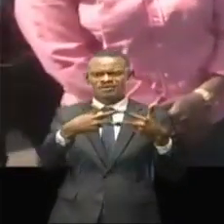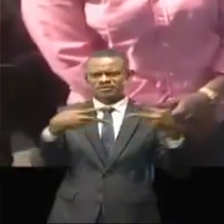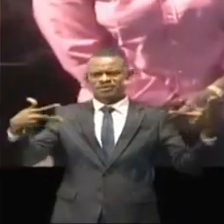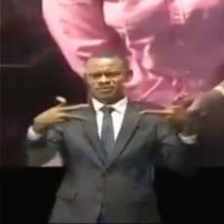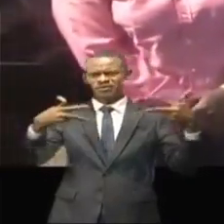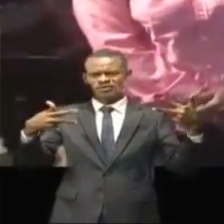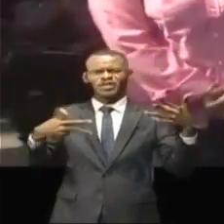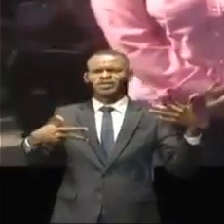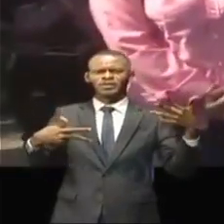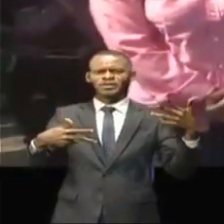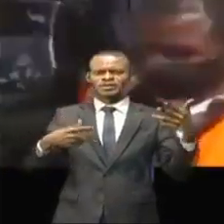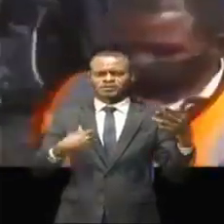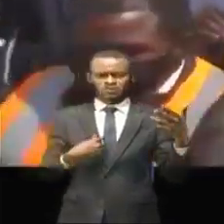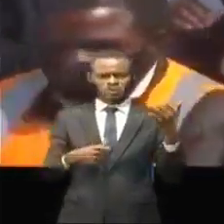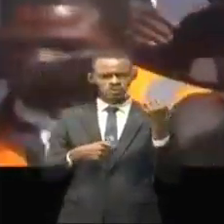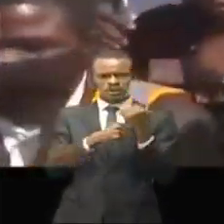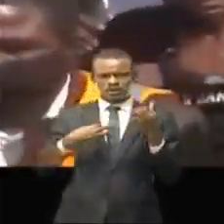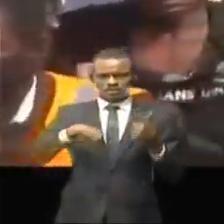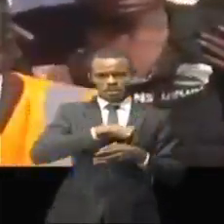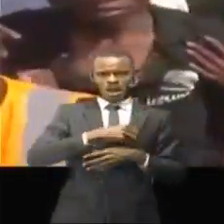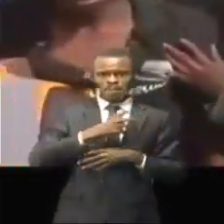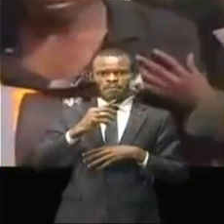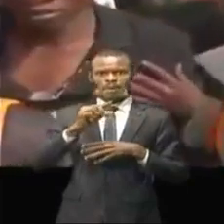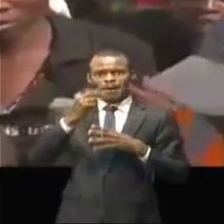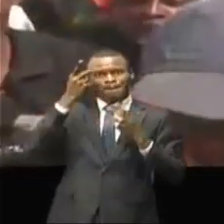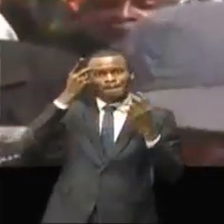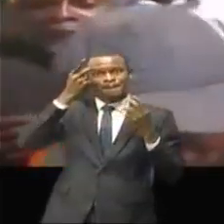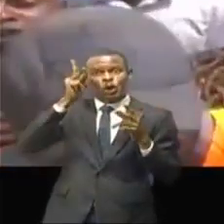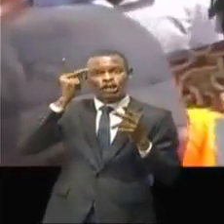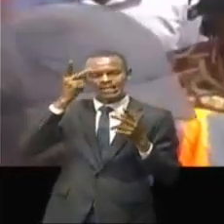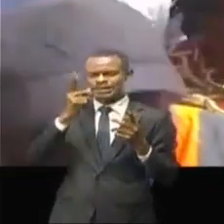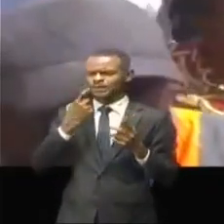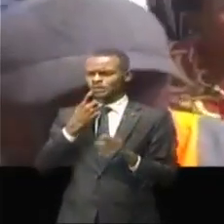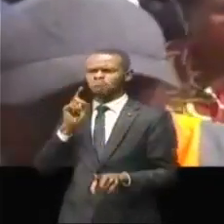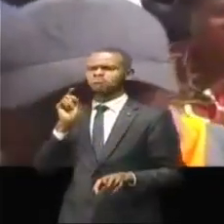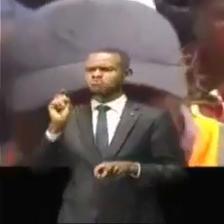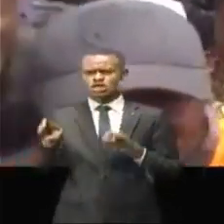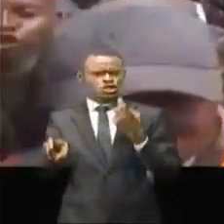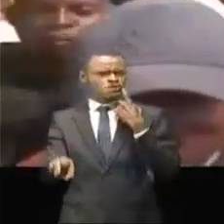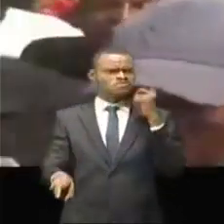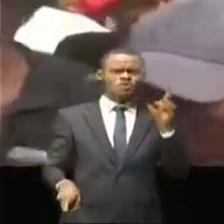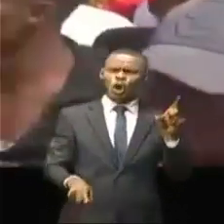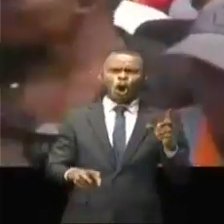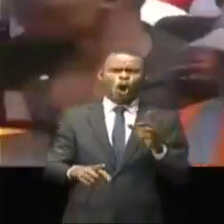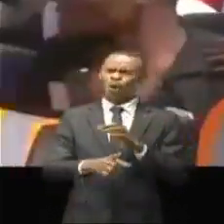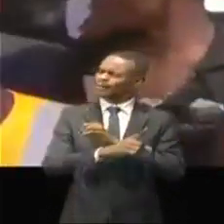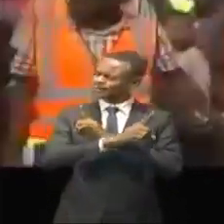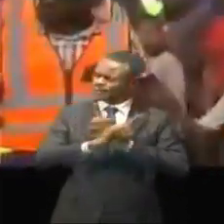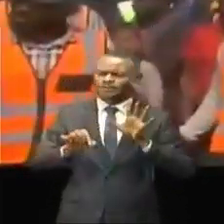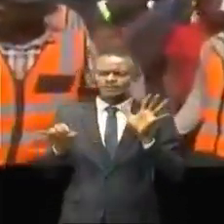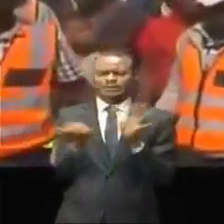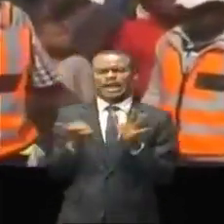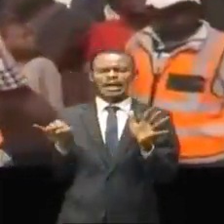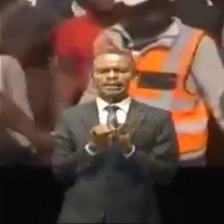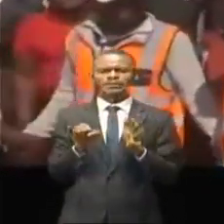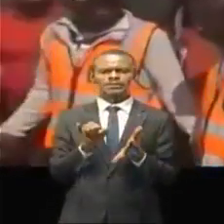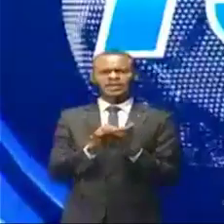payer les taxes non reconnues par l'État. La taxe dite Bilari n'est qu'une tracasserie.